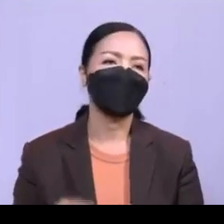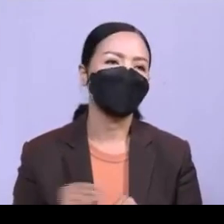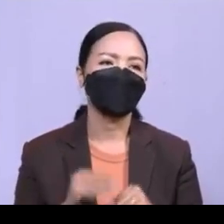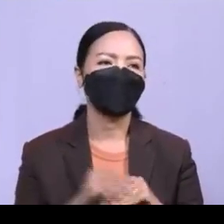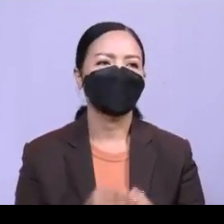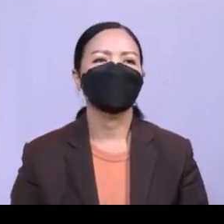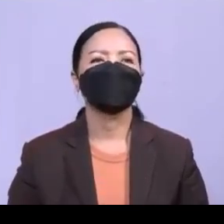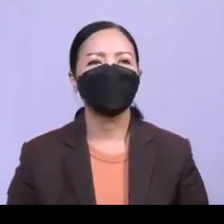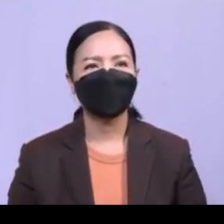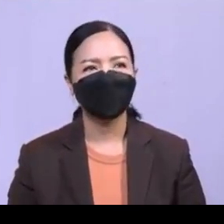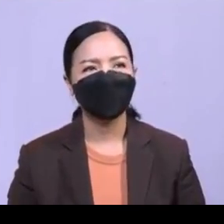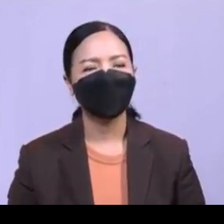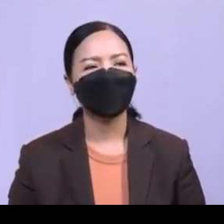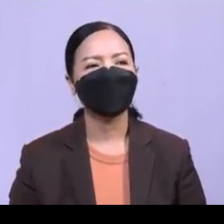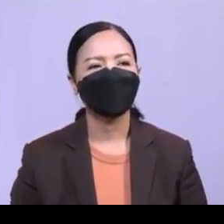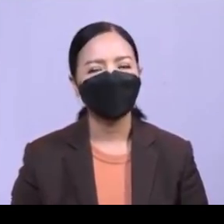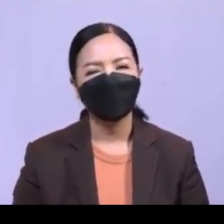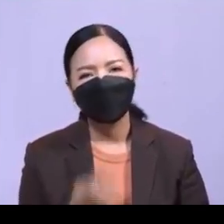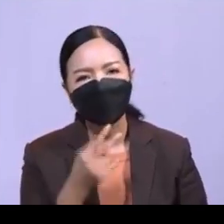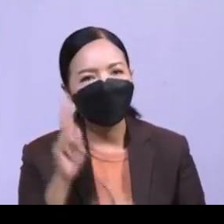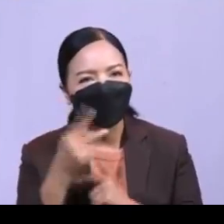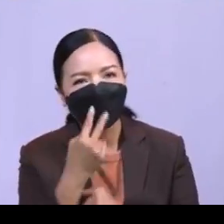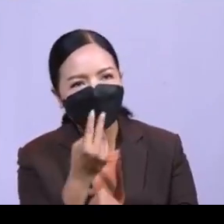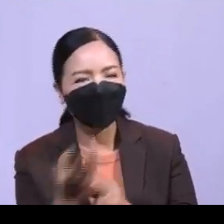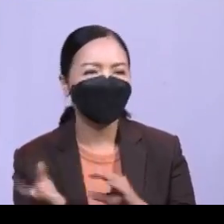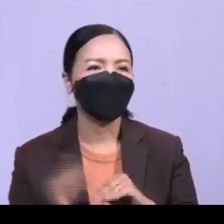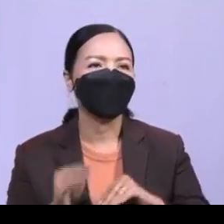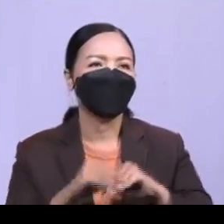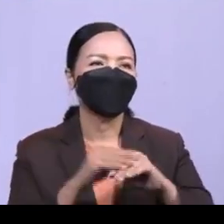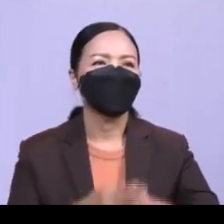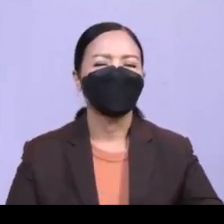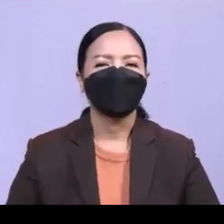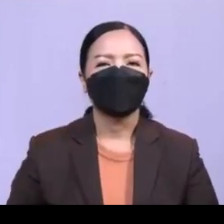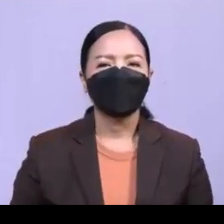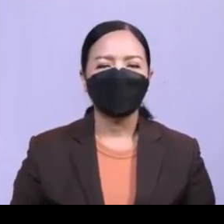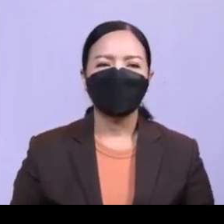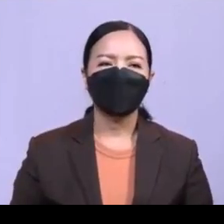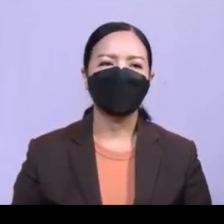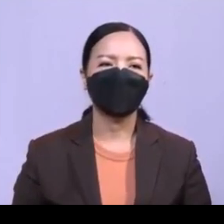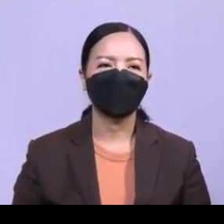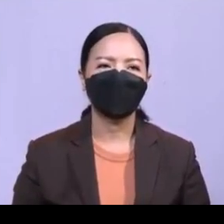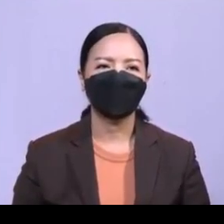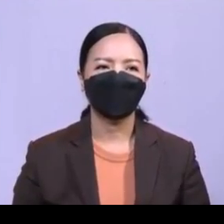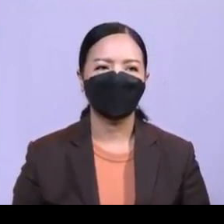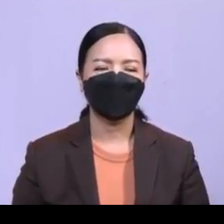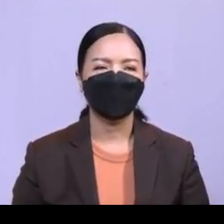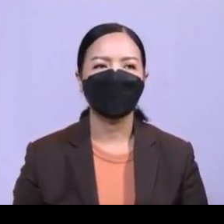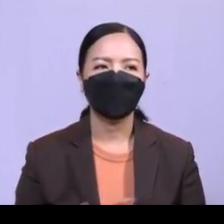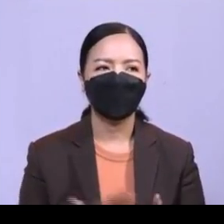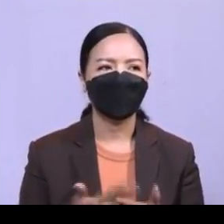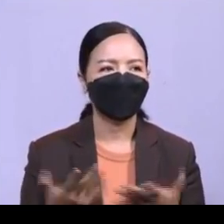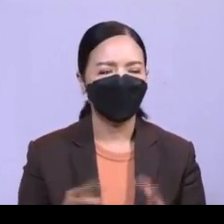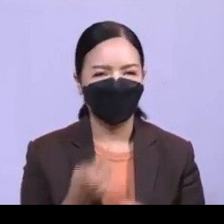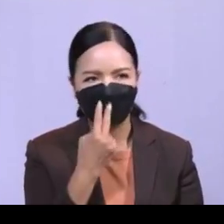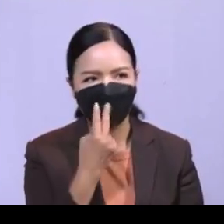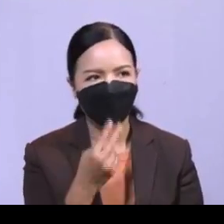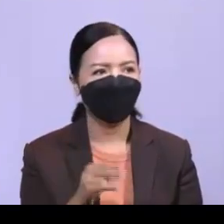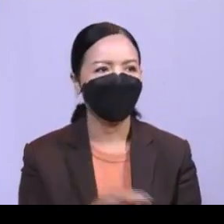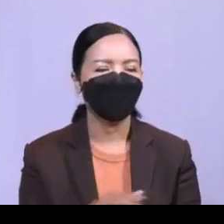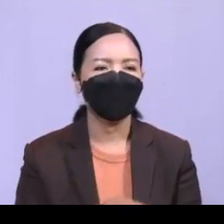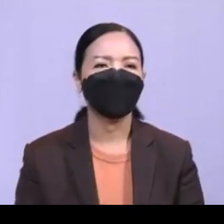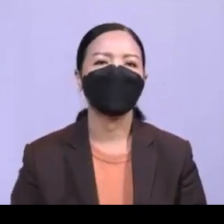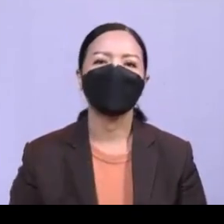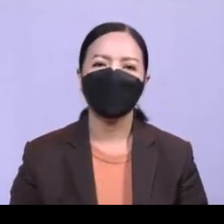พิ่มดีกว่าเห็นข่าวปุ๊บเพิ่มอะไรอย่างเงี้ยมันโอ้โหซื้อเราซื้อไปเยอะแล้วนะอะไรอย่างเงี้ยเอาพอประมาณกัน